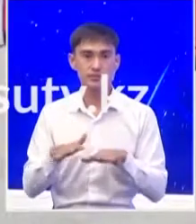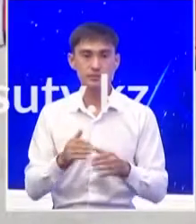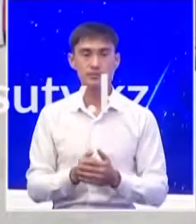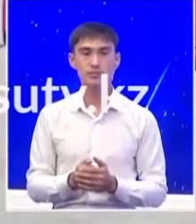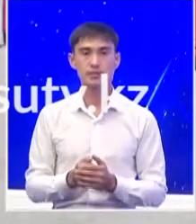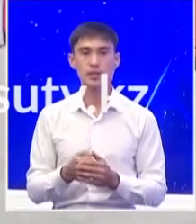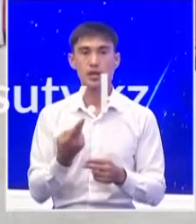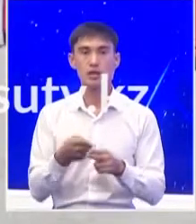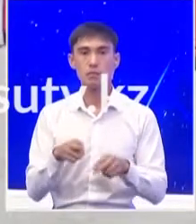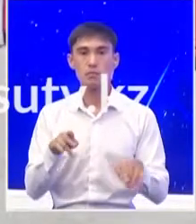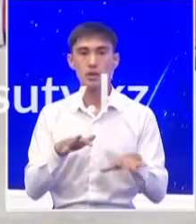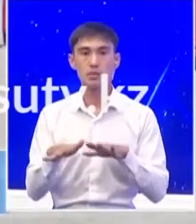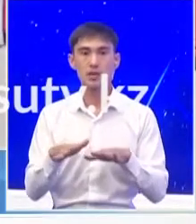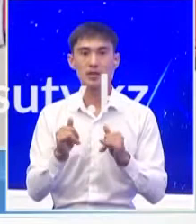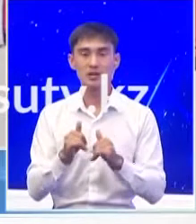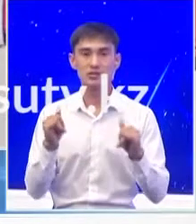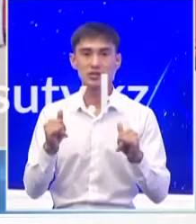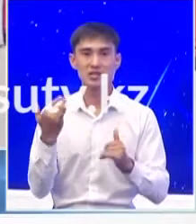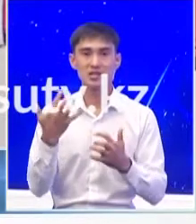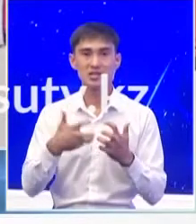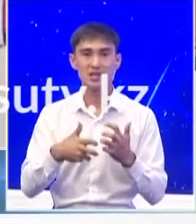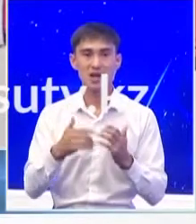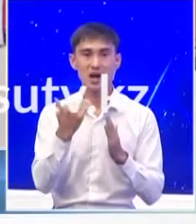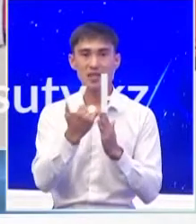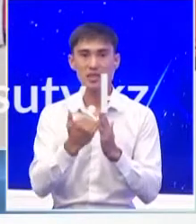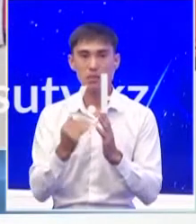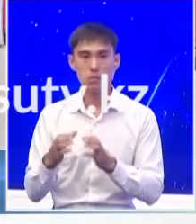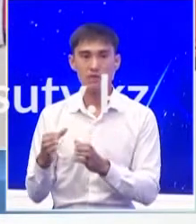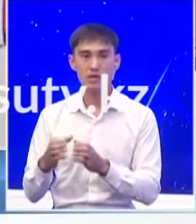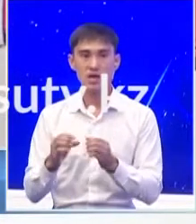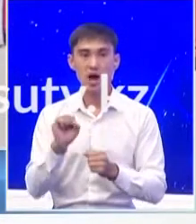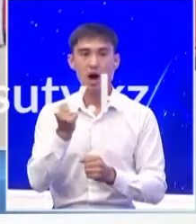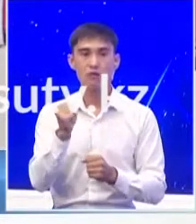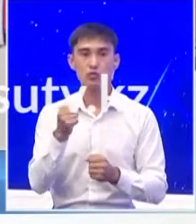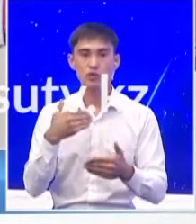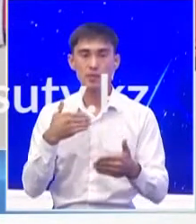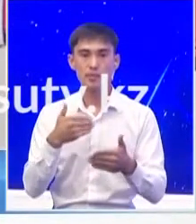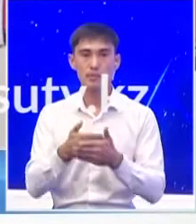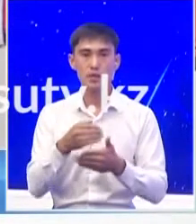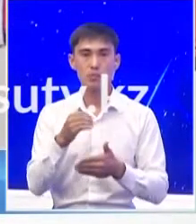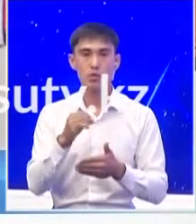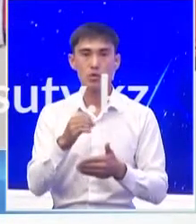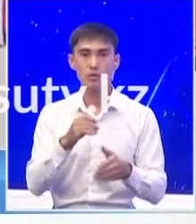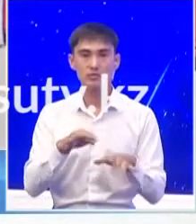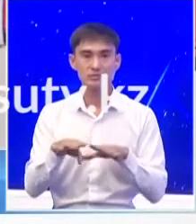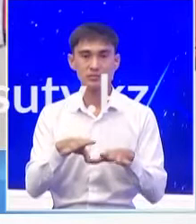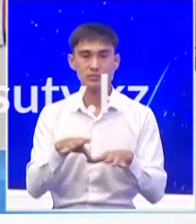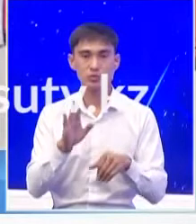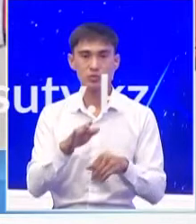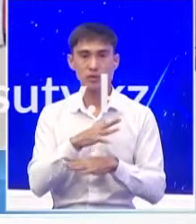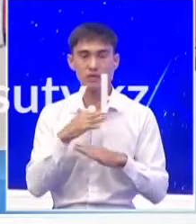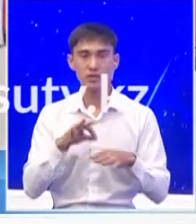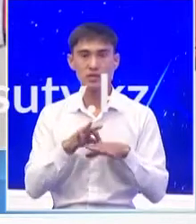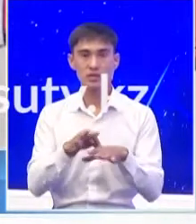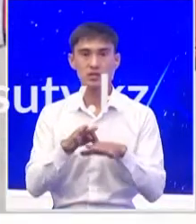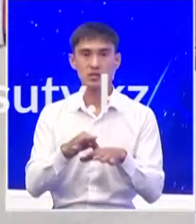сейчас разбито на несколько этапов. С августа по октябрь месяц будут проводиться. И основное внимание будет уделено социально